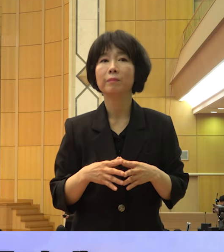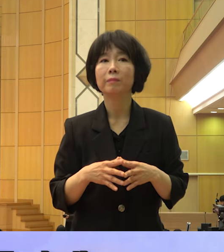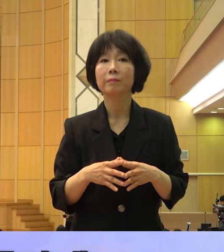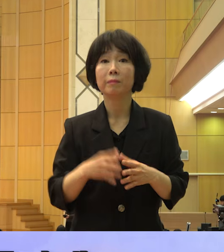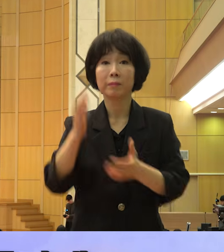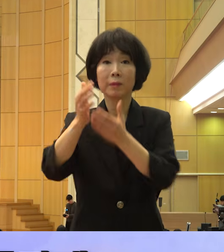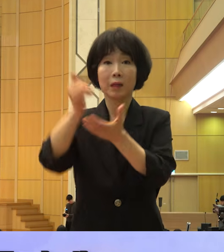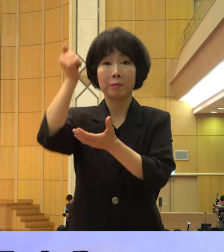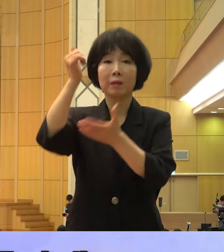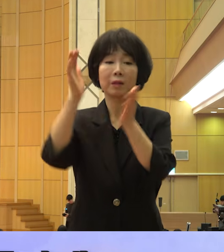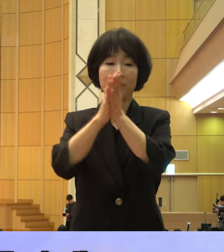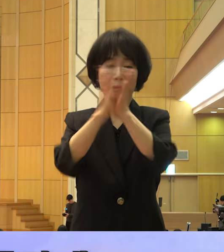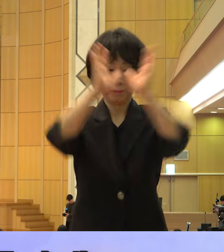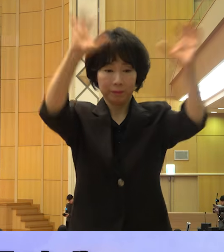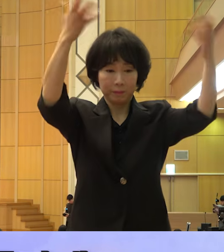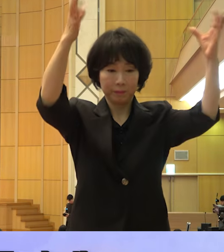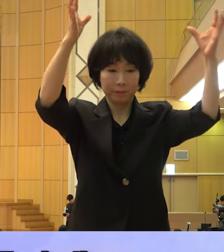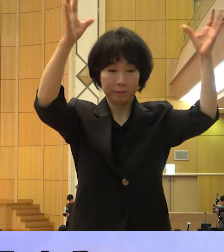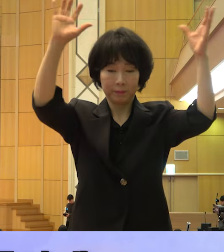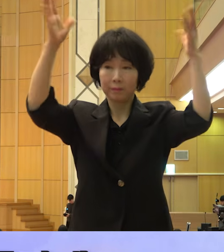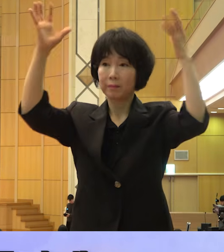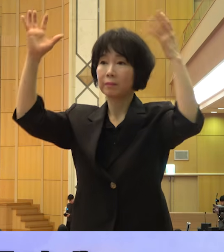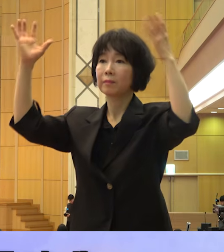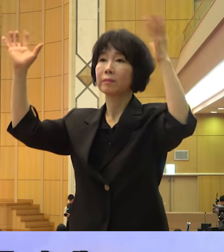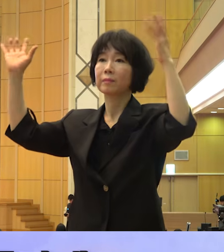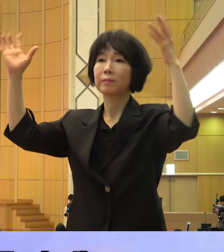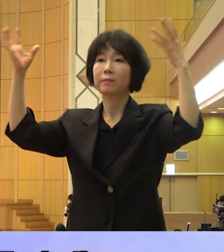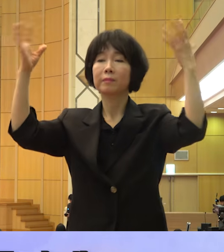네, 하나님께 영광의 박수 올려드리겠습니다.